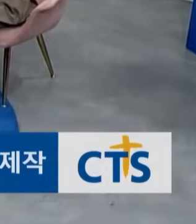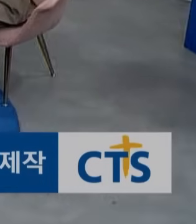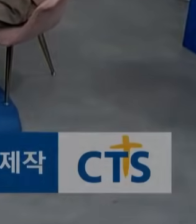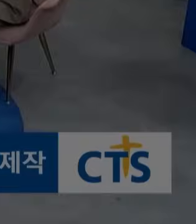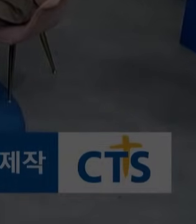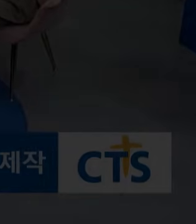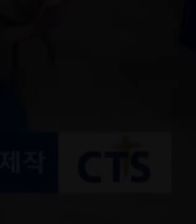안녕히계십시오